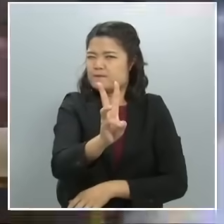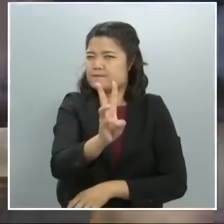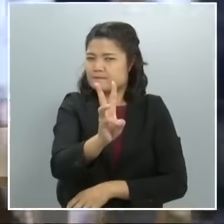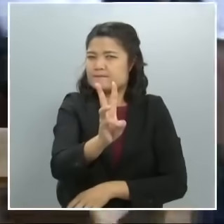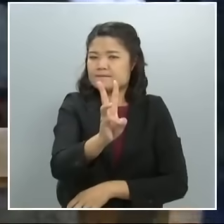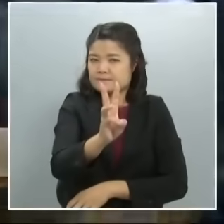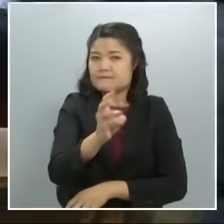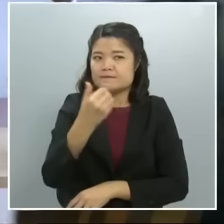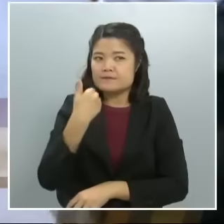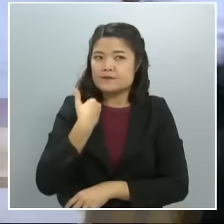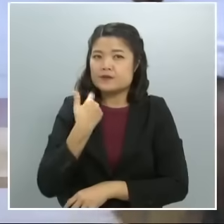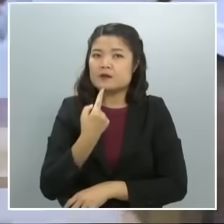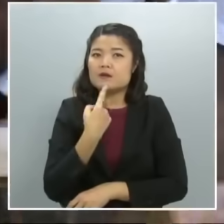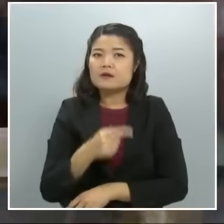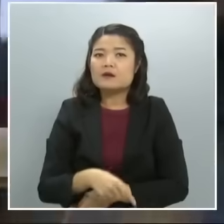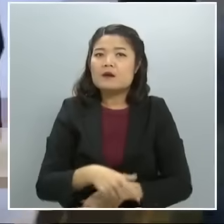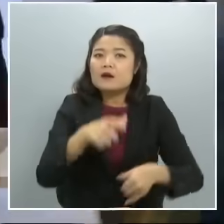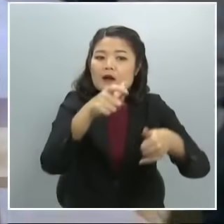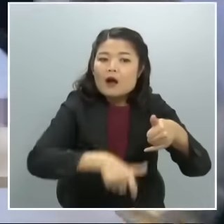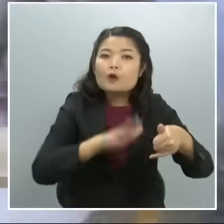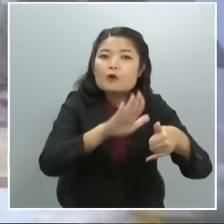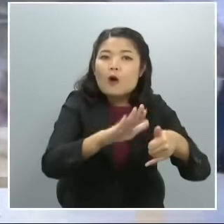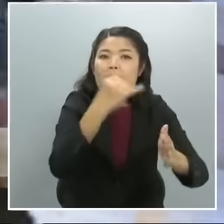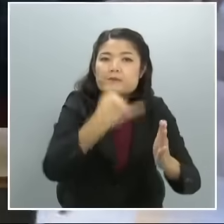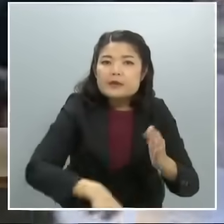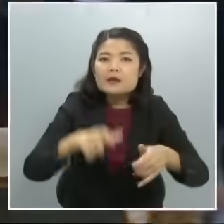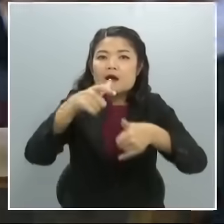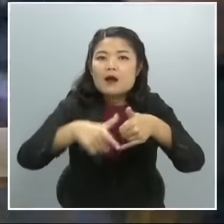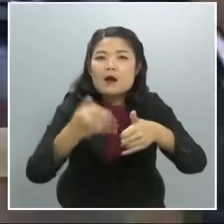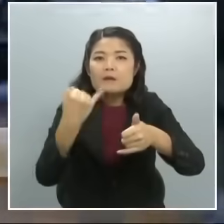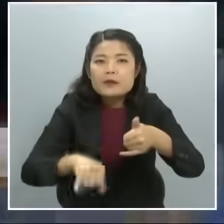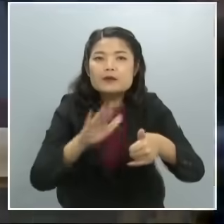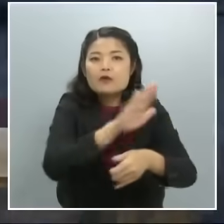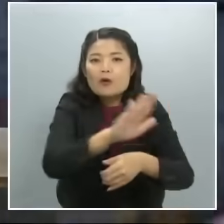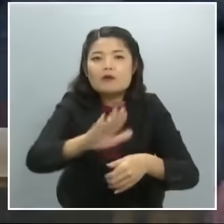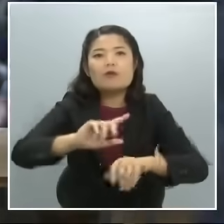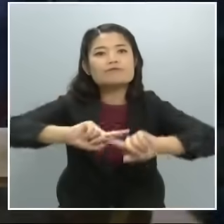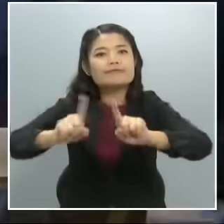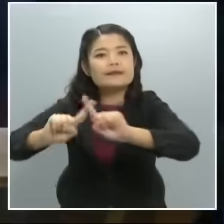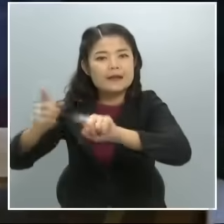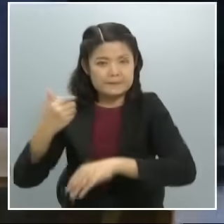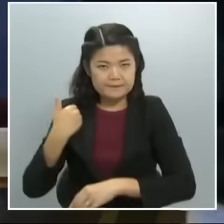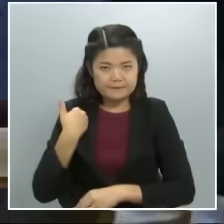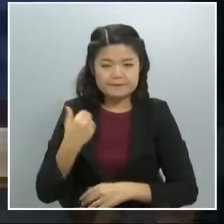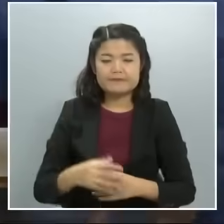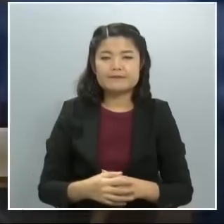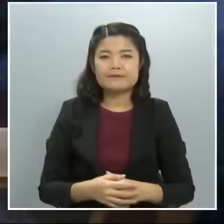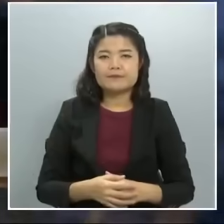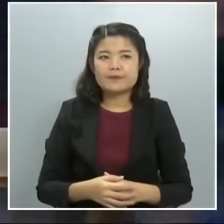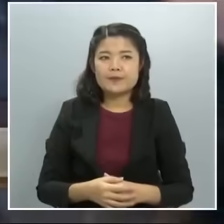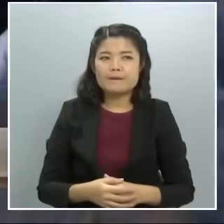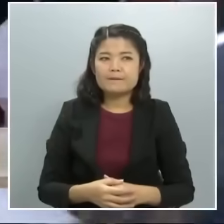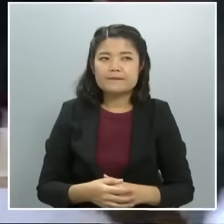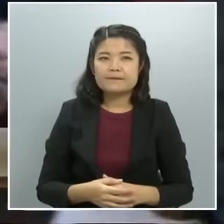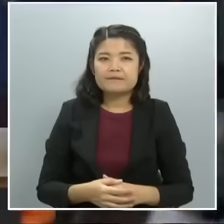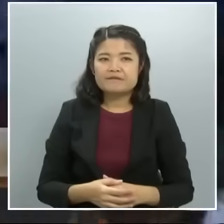ามีข้อหาซึ่งอาจจะแตกต่างกันมากน้อยเนี่ยท่านผู้ชม6นายอันนั้นว่ากันแต่พฤติกรร